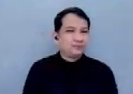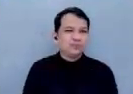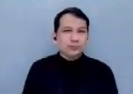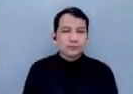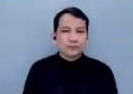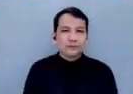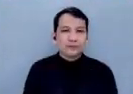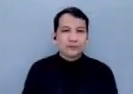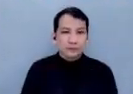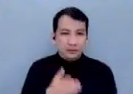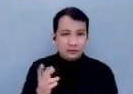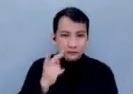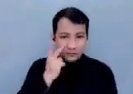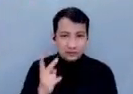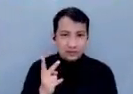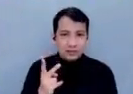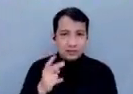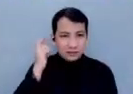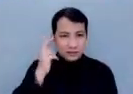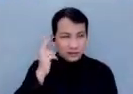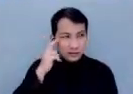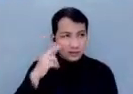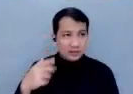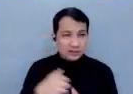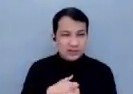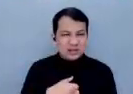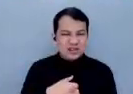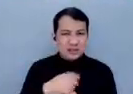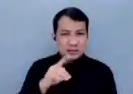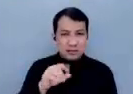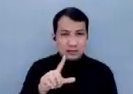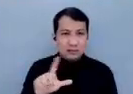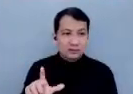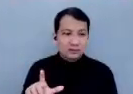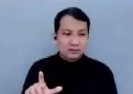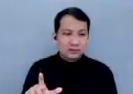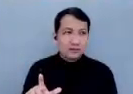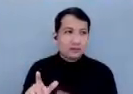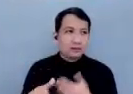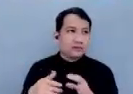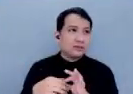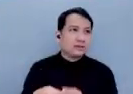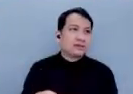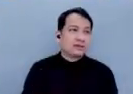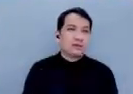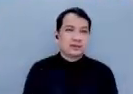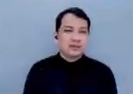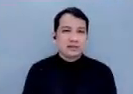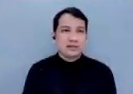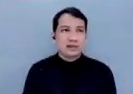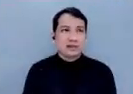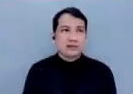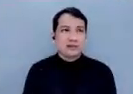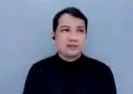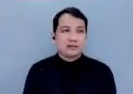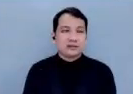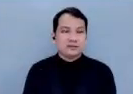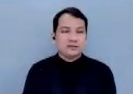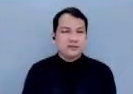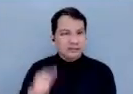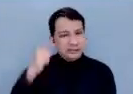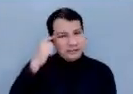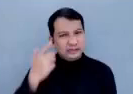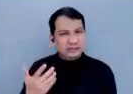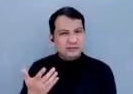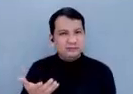sa tingin mo ang rason ng mga nangongolekta ng dolls? Why nahuhumaling sila sa ganitong collection? I think yung,